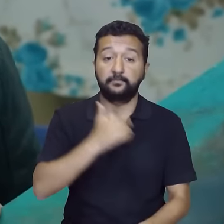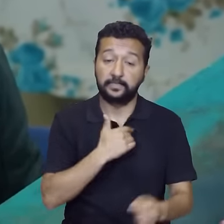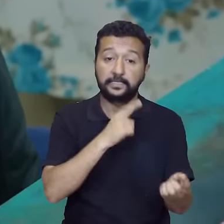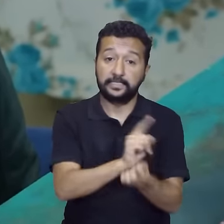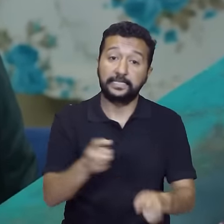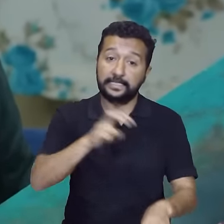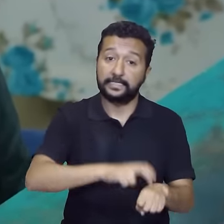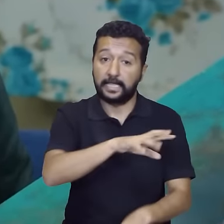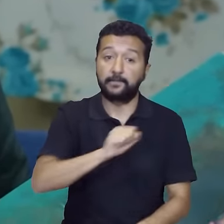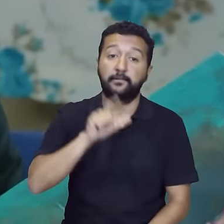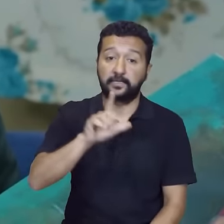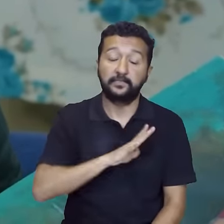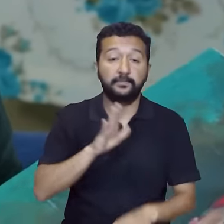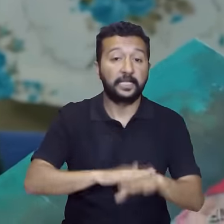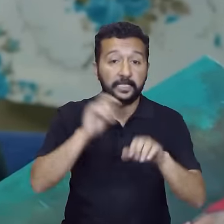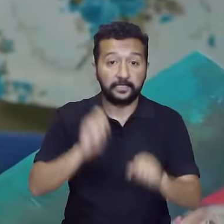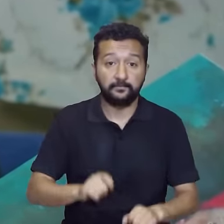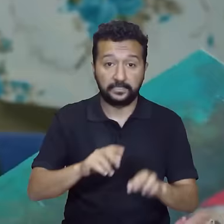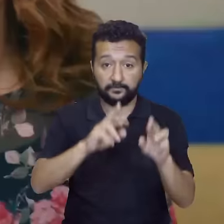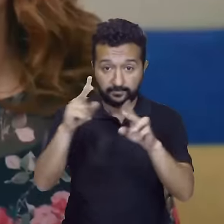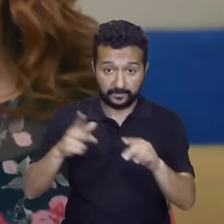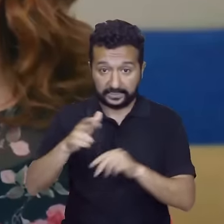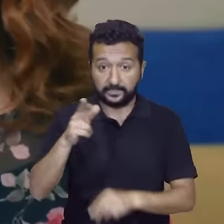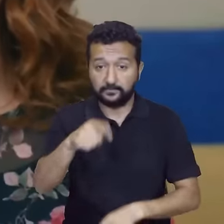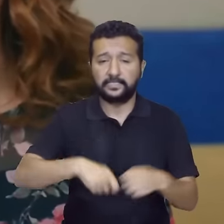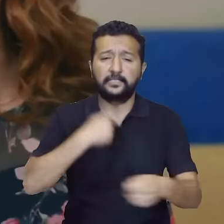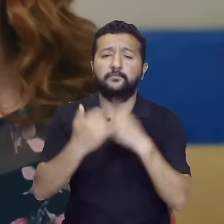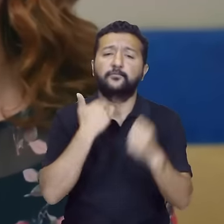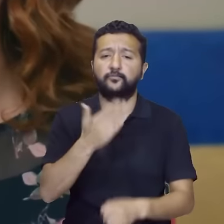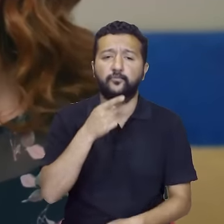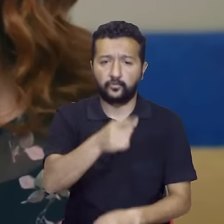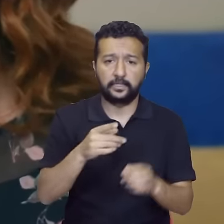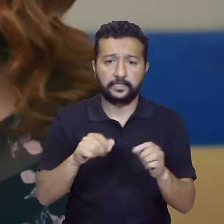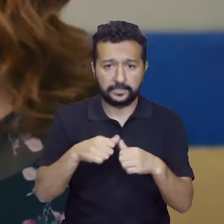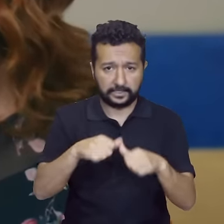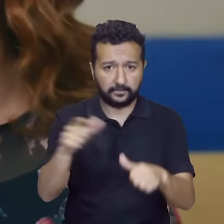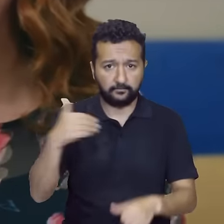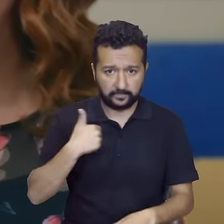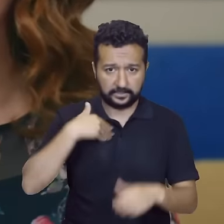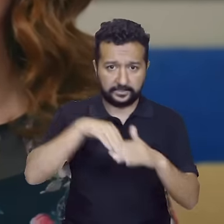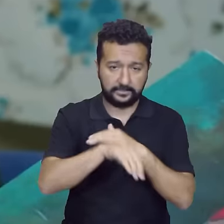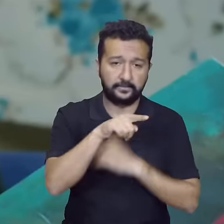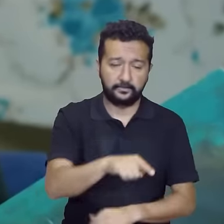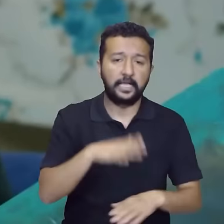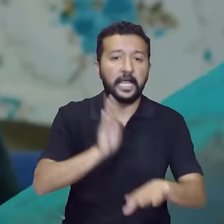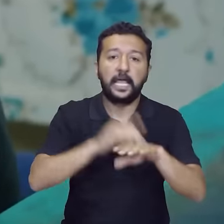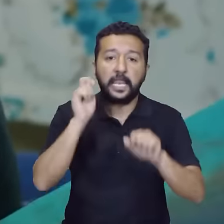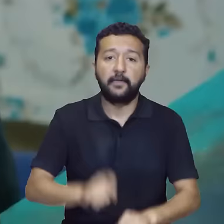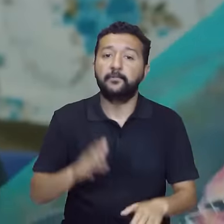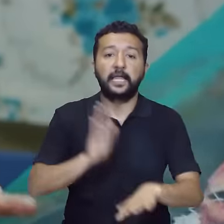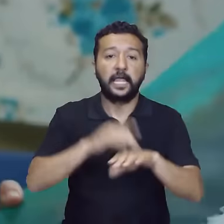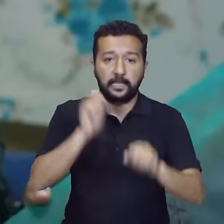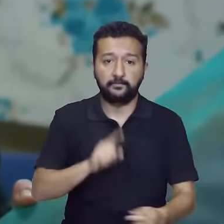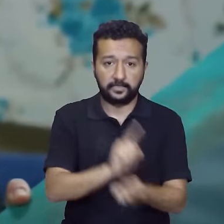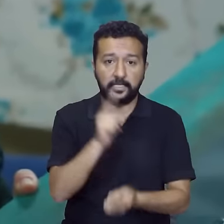ben. İntikamımı almam lazım. Ne yapayım, dantellerini mi keseyim? Saçmalama Şener, o danteller benim çeyizimin dantelleri. Ne yapayım o zaman? Ne